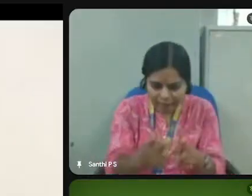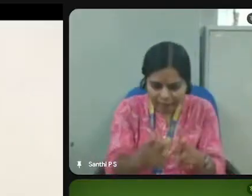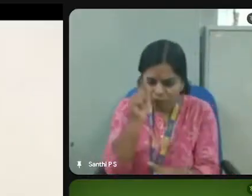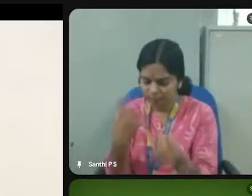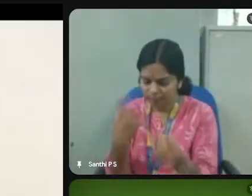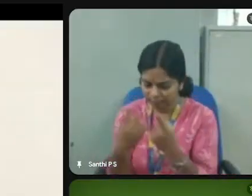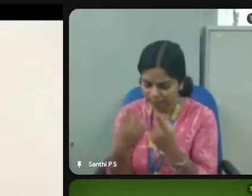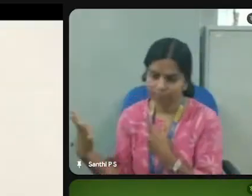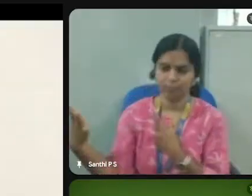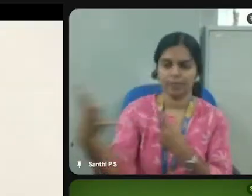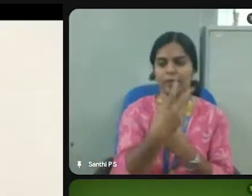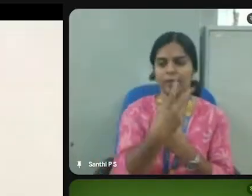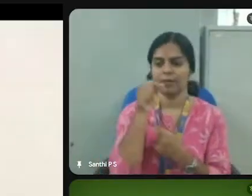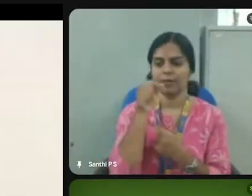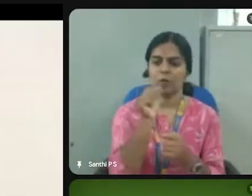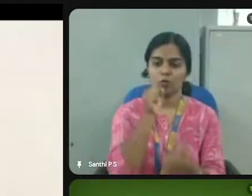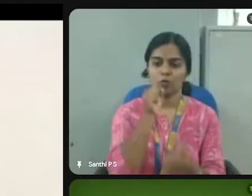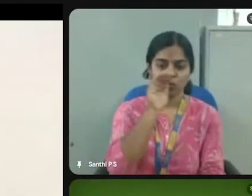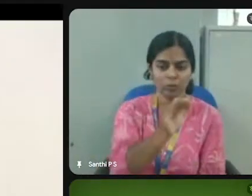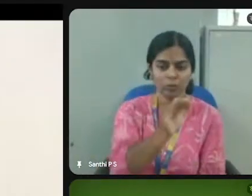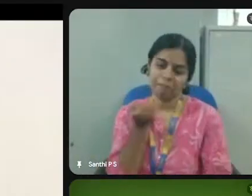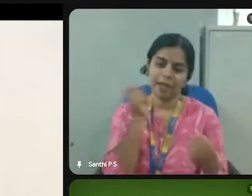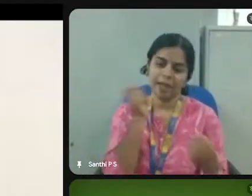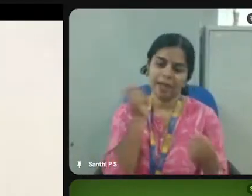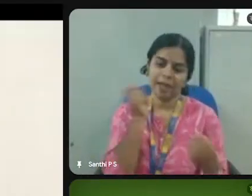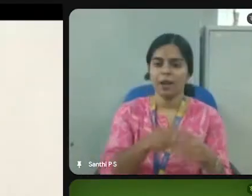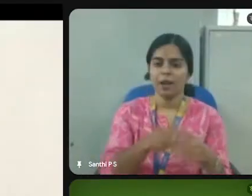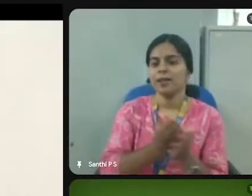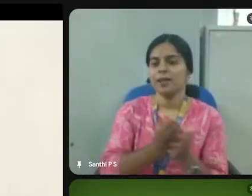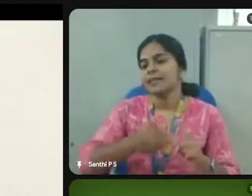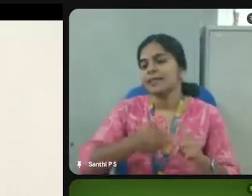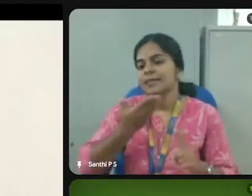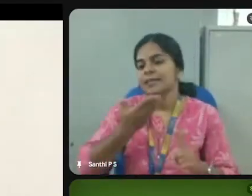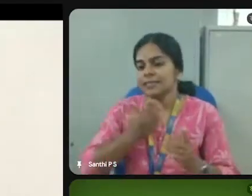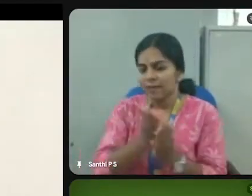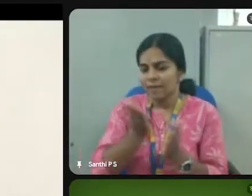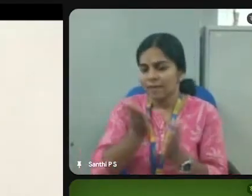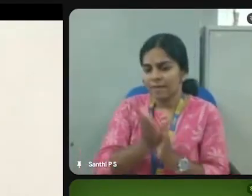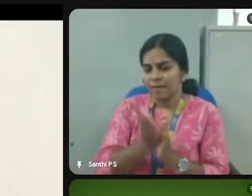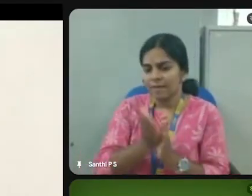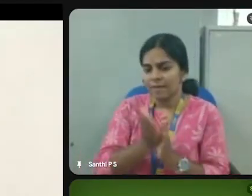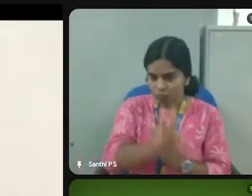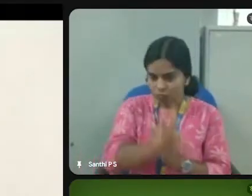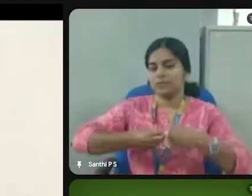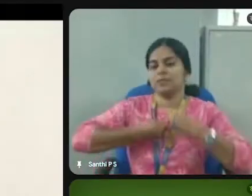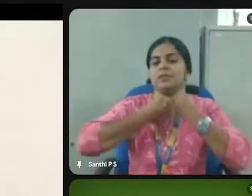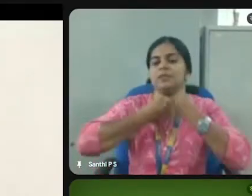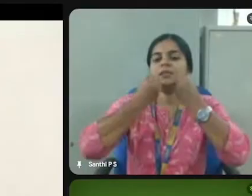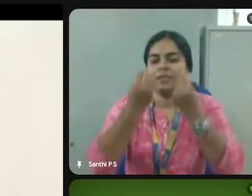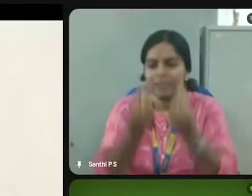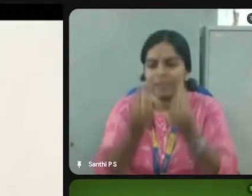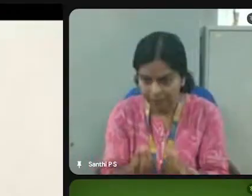പഠന പ്രവർത്തനങ്ങൾ തയ്യാറാക്കാൻ. ഇപ്പം നമ്മൾ ലെറ്റർ ഐഡൻറ്റിഫിക്കേഷൻ ആണെങ്കിൽ റാ എന്നുള്ള ഒരു അക്ഷരം പഠിപ്പിക്കണമെങ്കിൽ